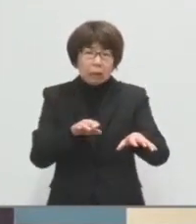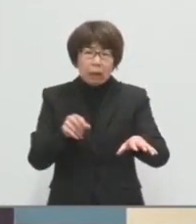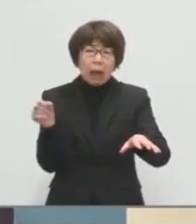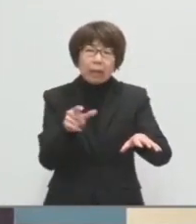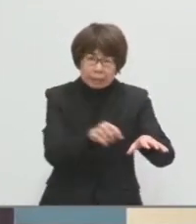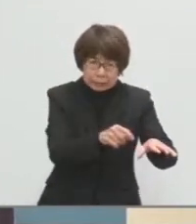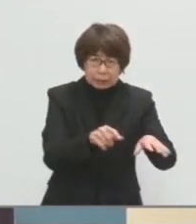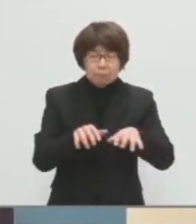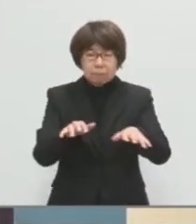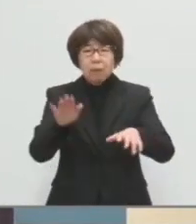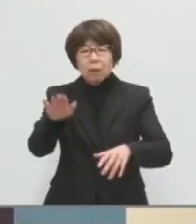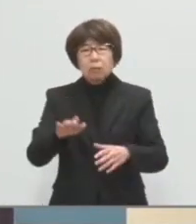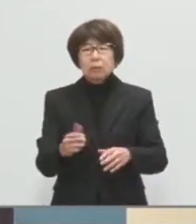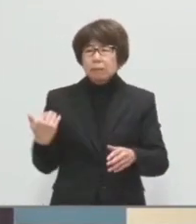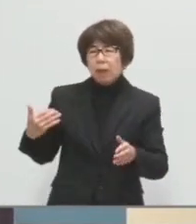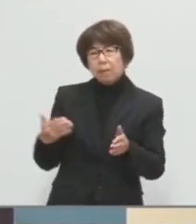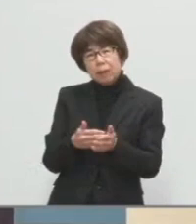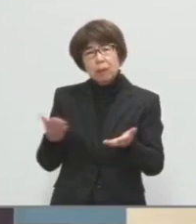と